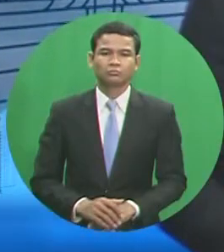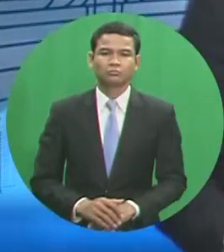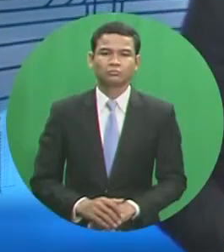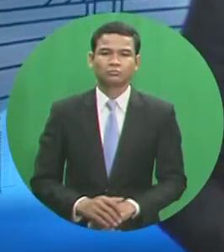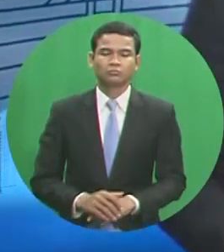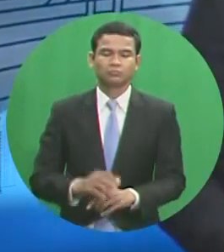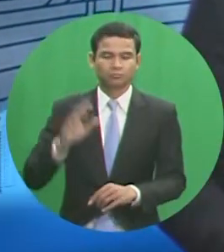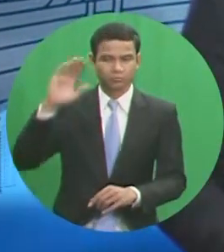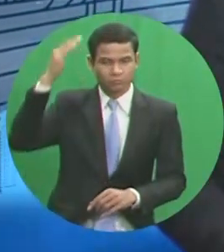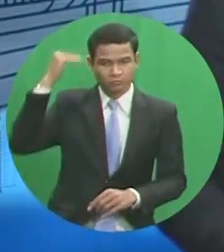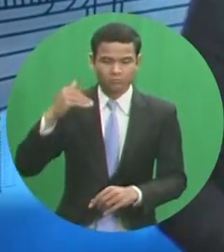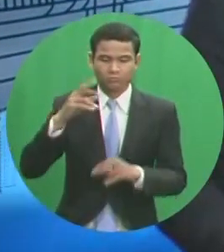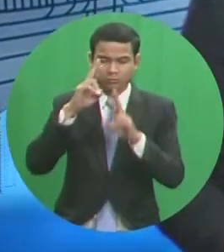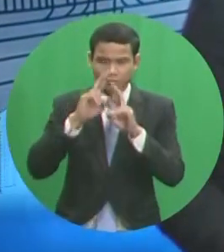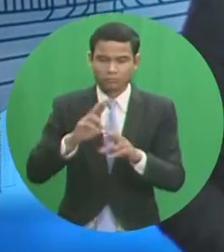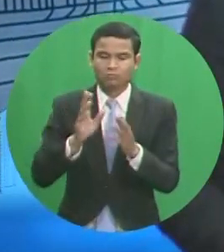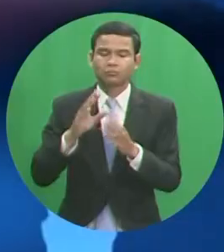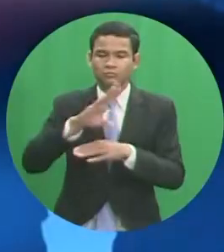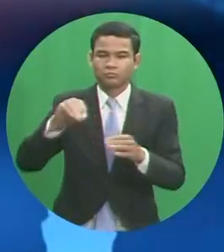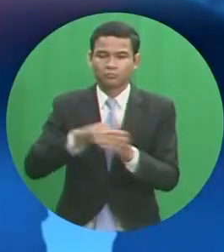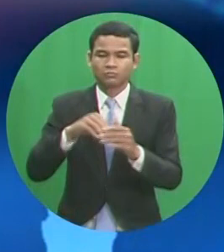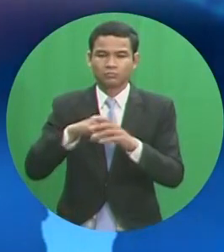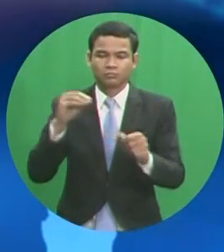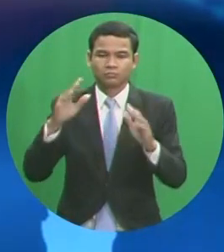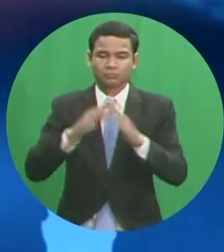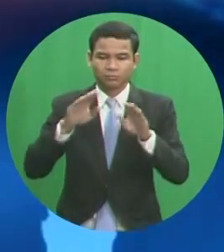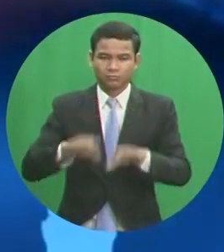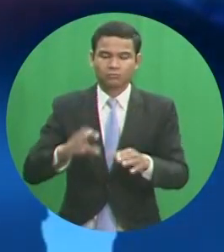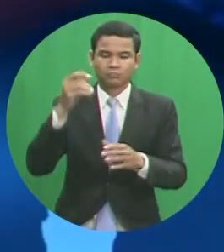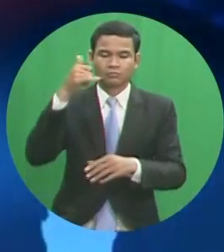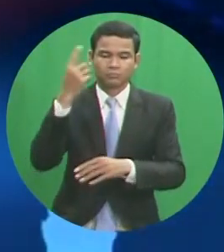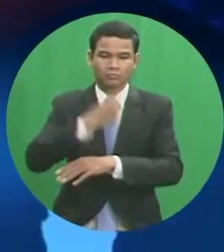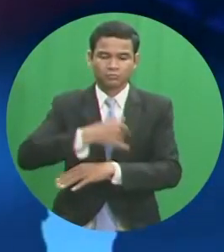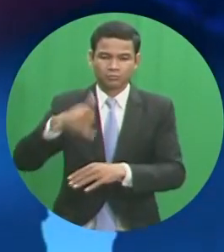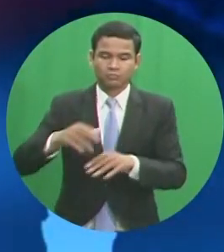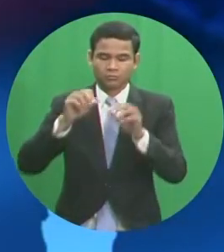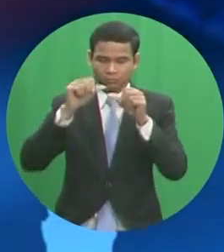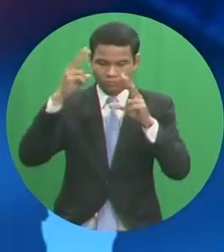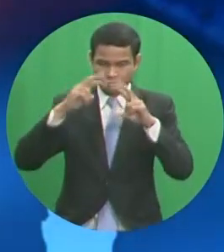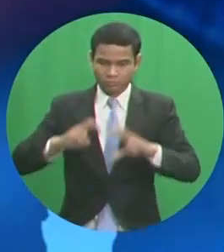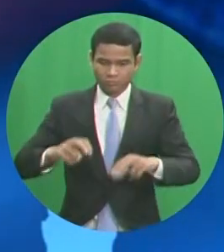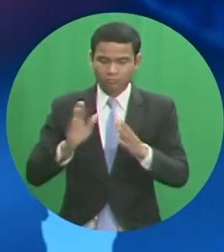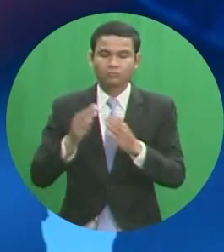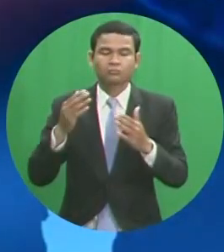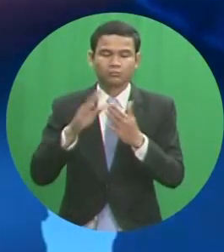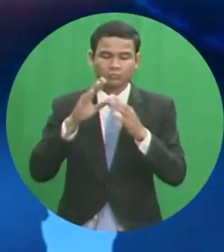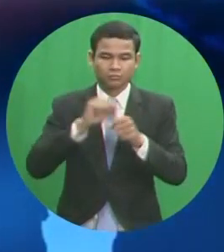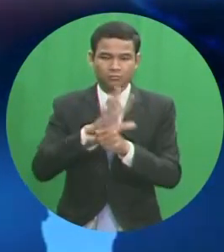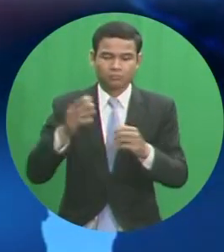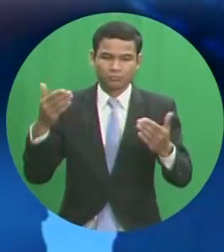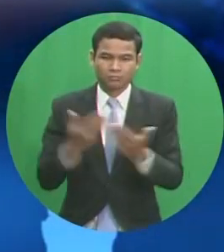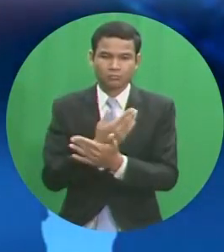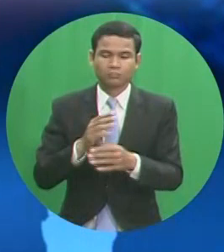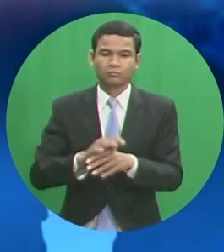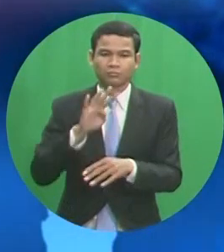បងប្អូនកំចាញ់ក្រៅផ្ទះបើមានការចាំបាច់ថ្ងៃនេះក្រសួងសុខាភិបាលបានបន្តរកឃើញអ្នកឆ្លងមេរោគ COVID-19 ថ្មី